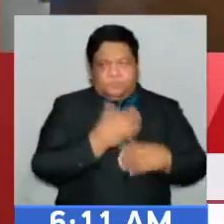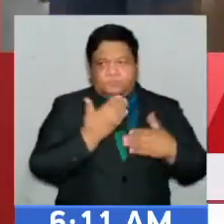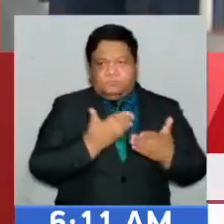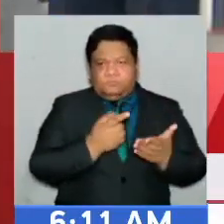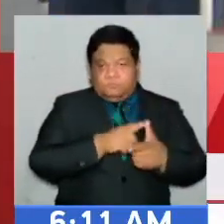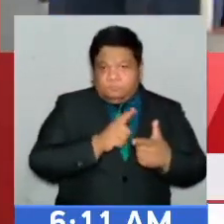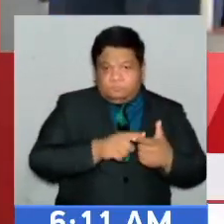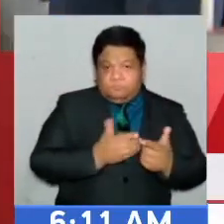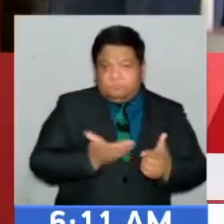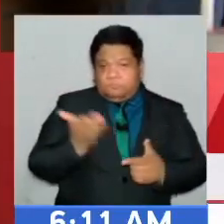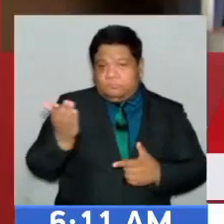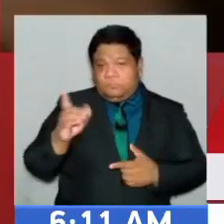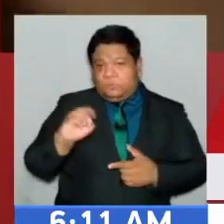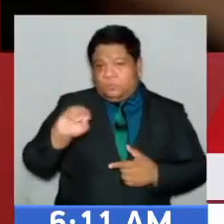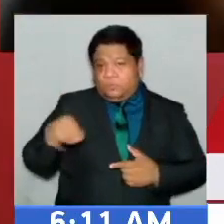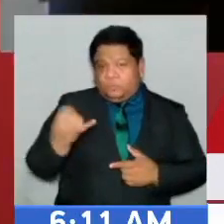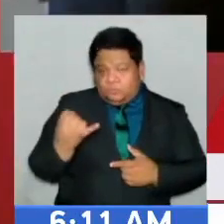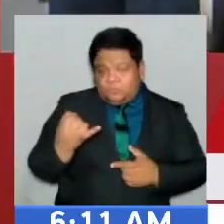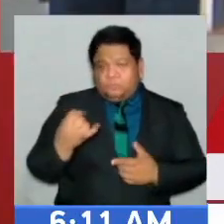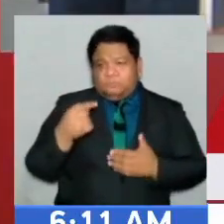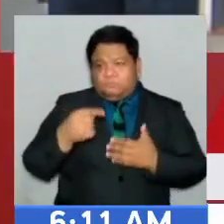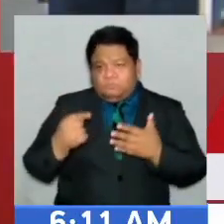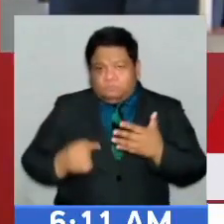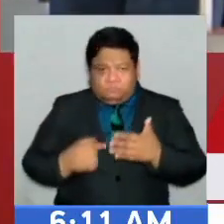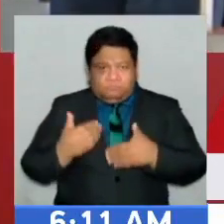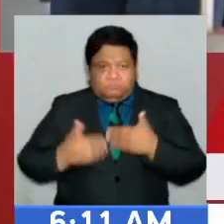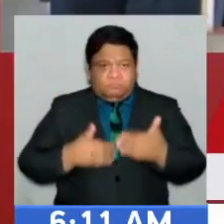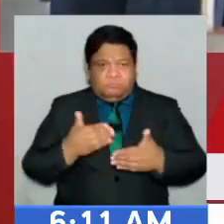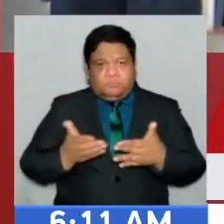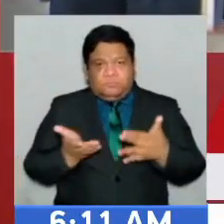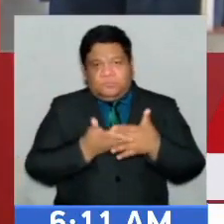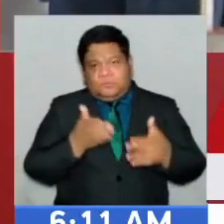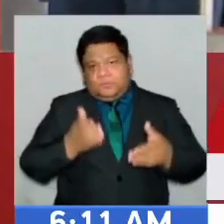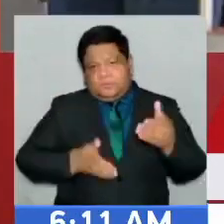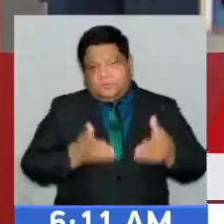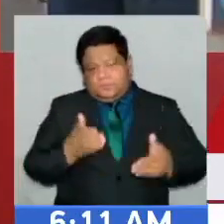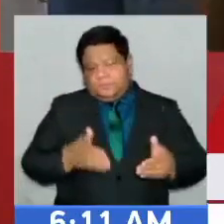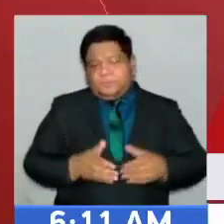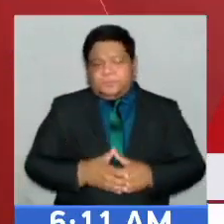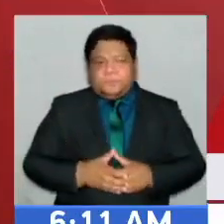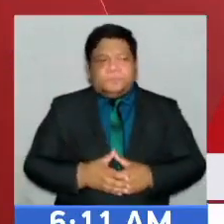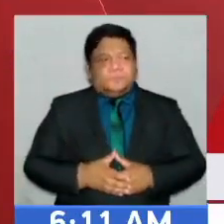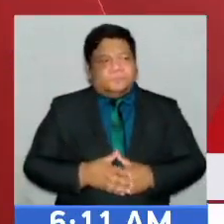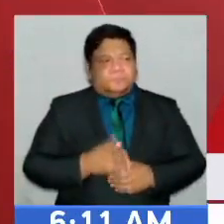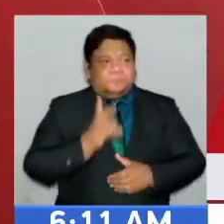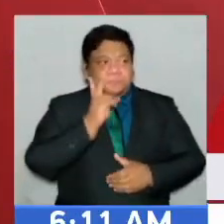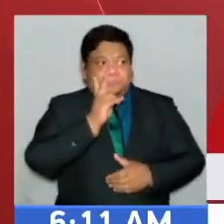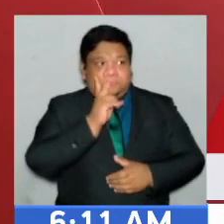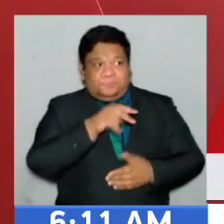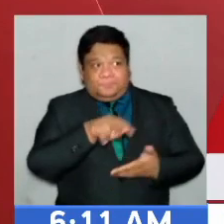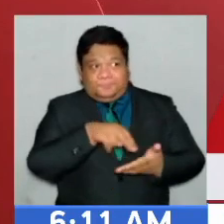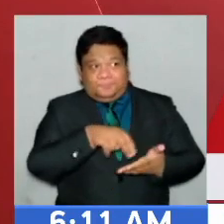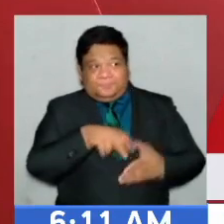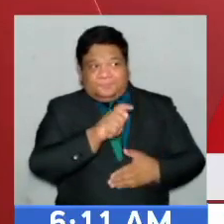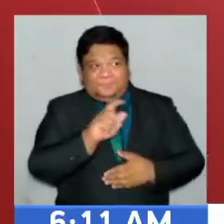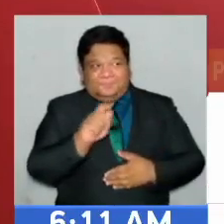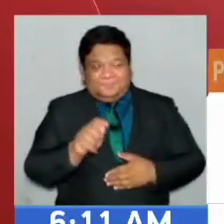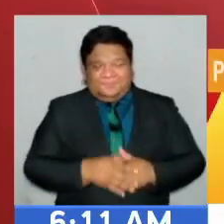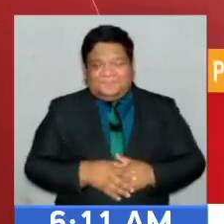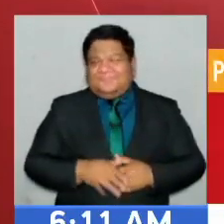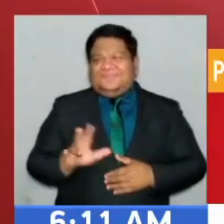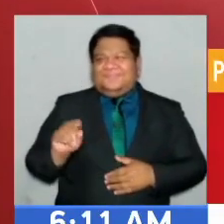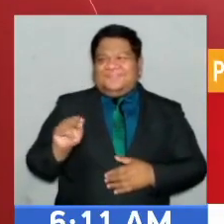for the initiation po of administrative cases against them. Mm-hmm. Abang ako sayaw mo sa TikTok, ha? Maraming salamat.